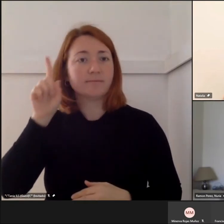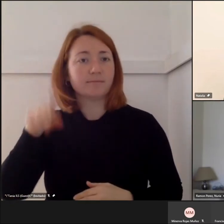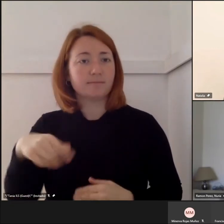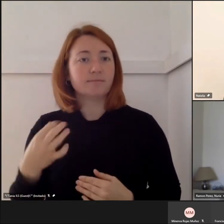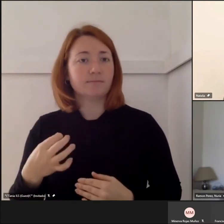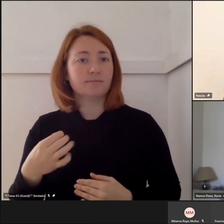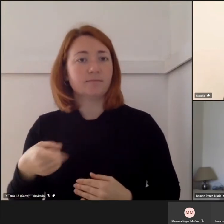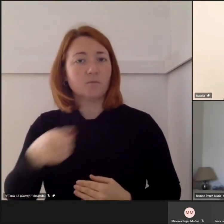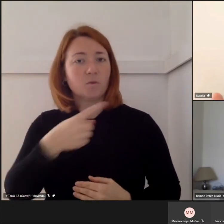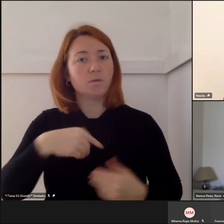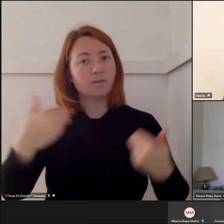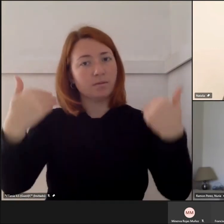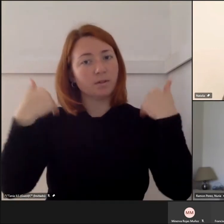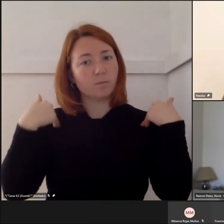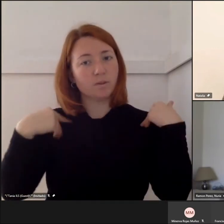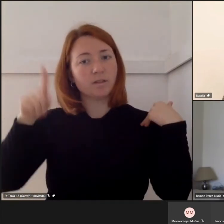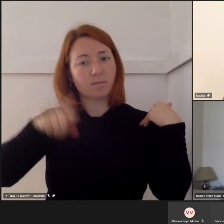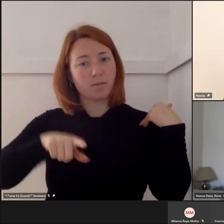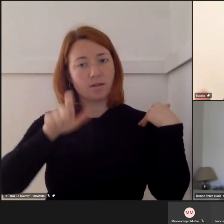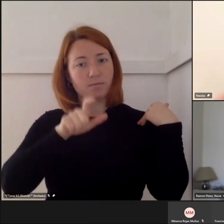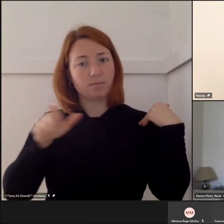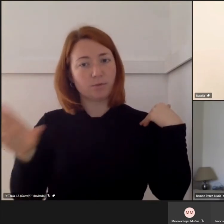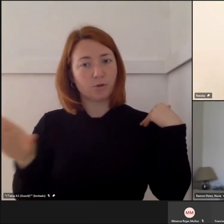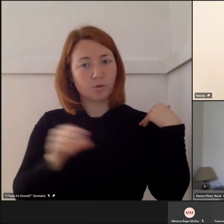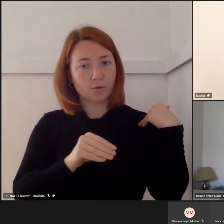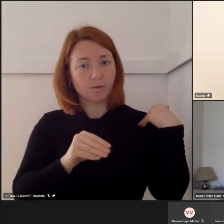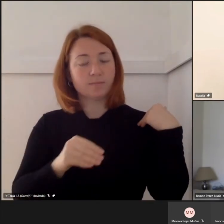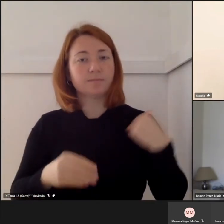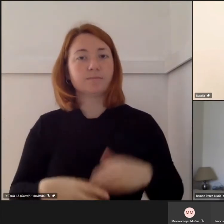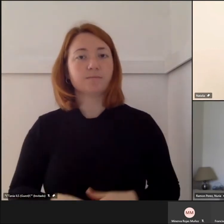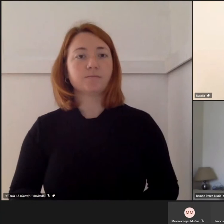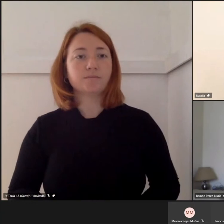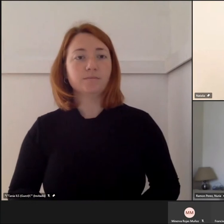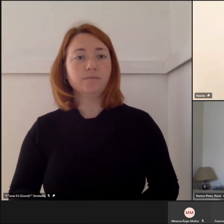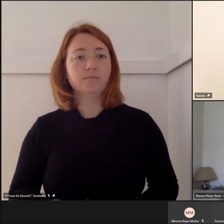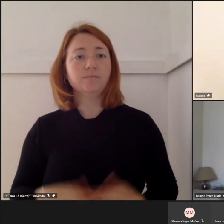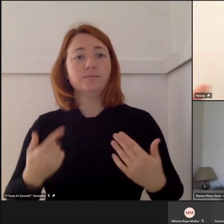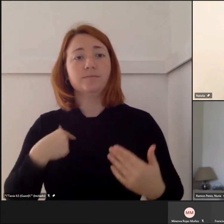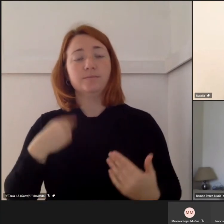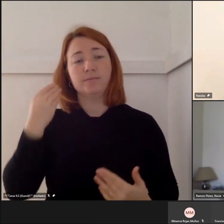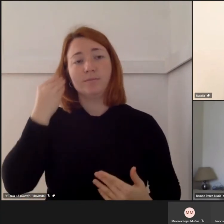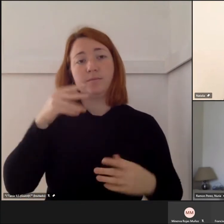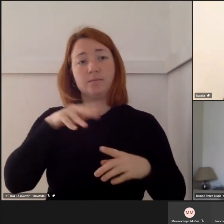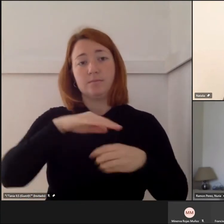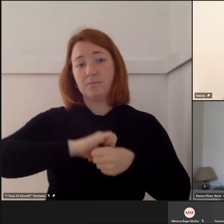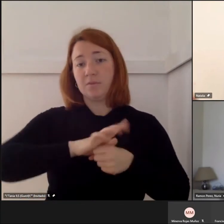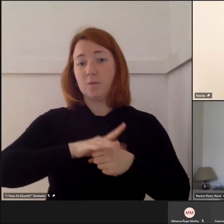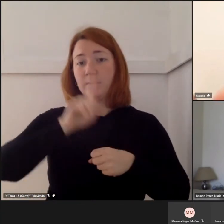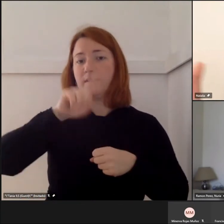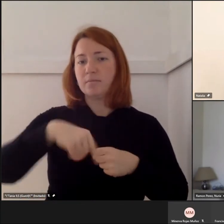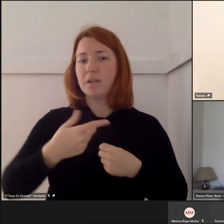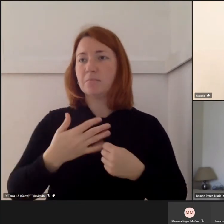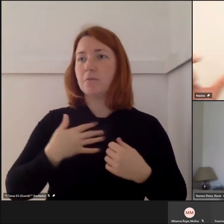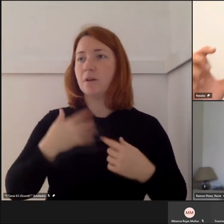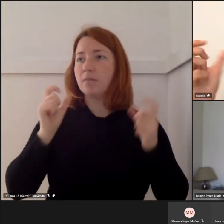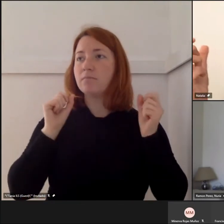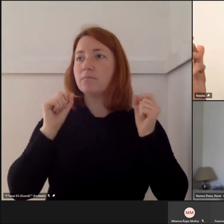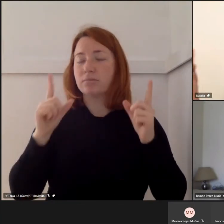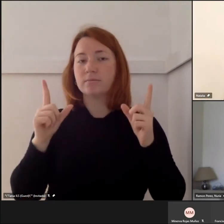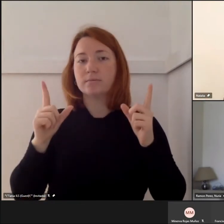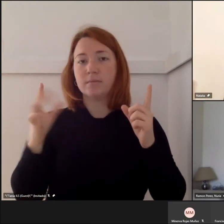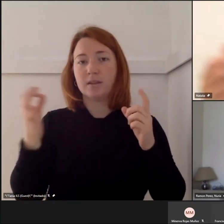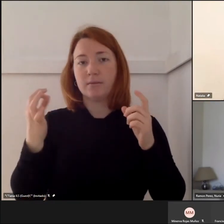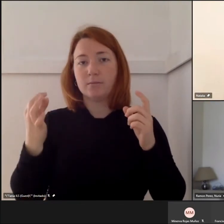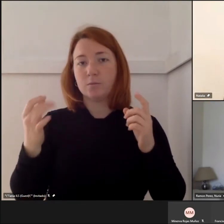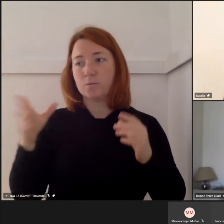responsabilitat molt personal també totes les persones, no? Llavors penso que això el Covid també ha servit per posar-ho de manifest, no? I crec que aquí també hem fet una